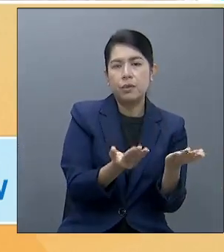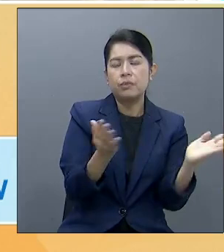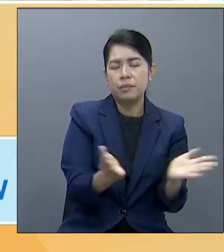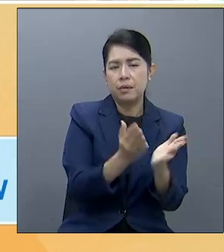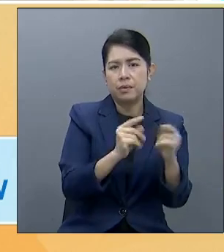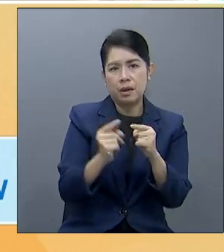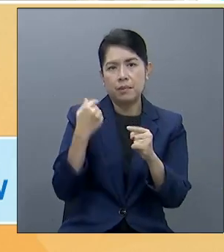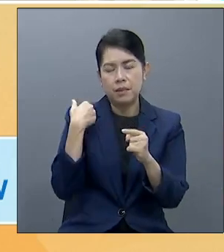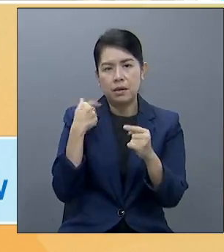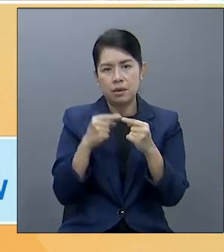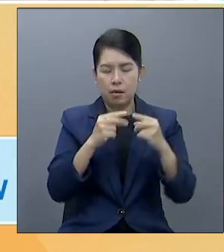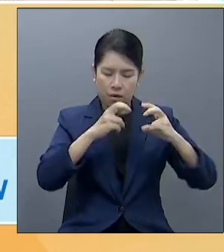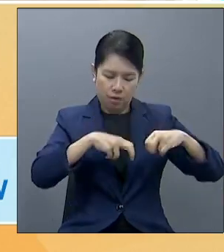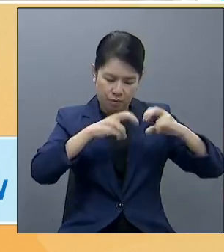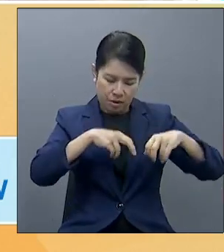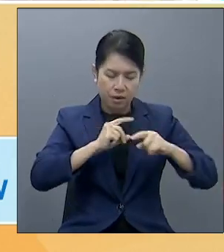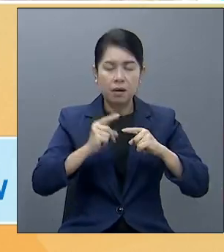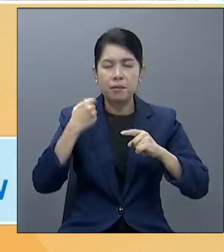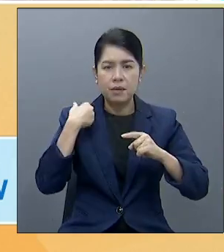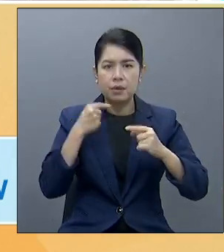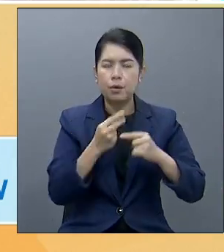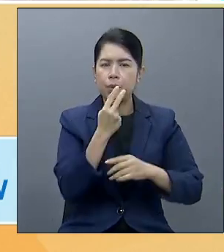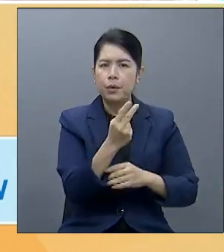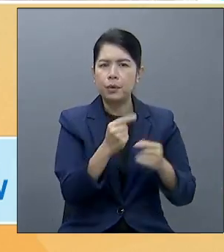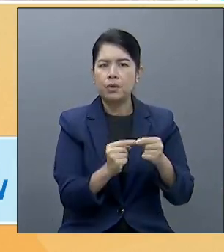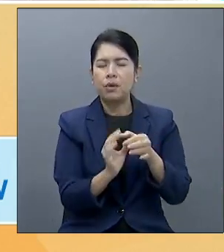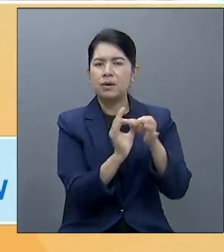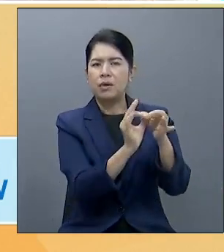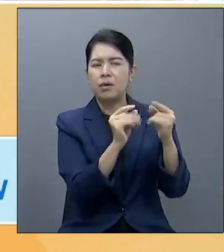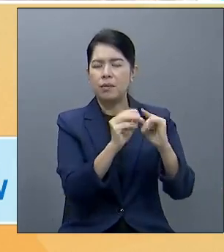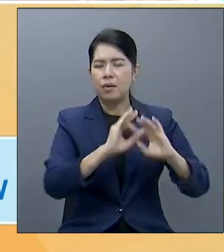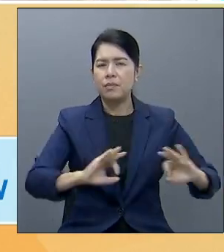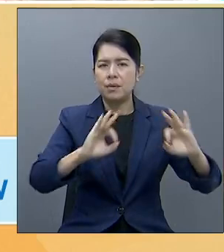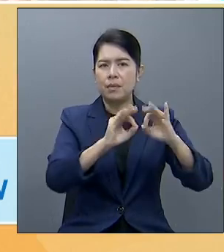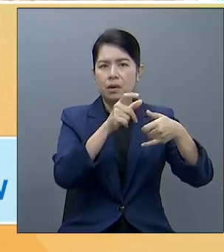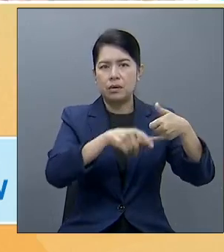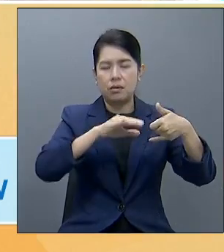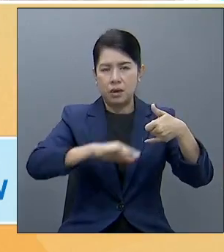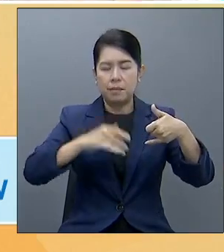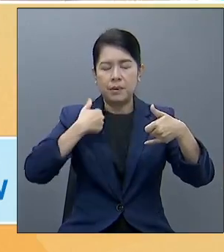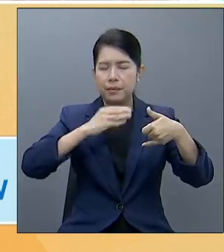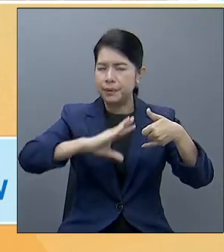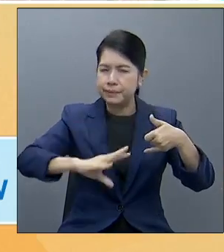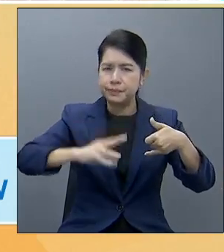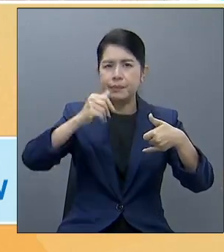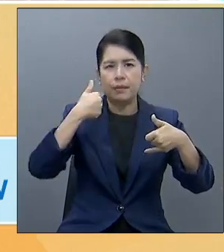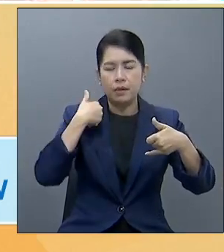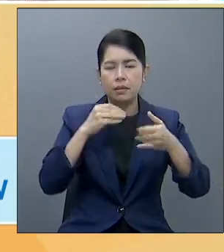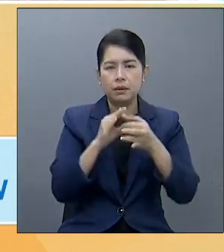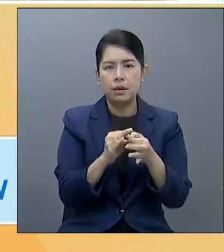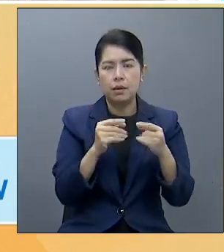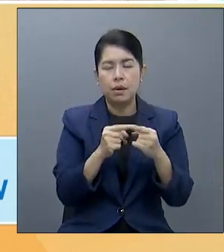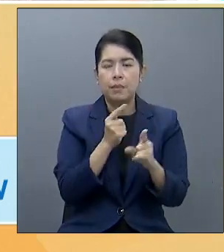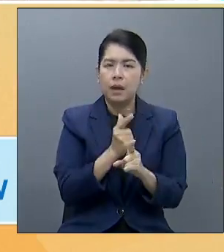และอาจจะต้องมีงานวิจัยค่ะที่ดูว่าปัจจัยอะไรที่มันสัมพันธ์กับการพัฒนาการของเด็กซึ่งมันต้องเป็นวิจัยระยะยาวและพฤติกรรมการเลี้ยงดูอะไรแบบนี้ค่ะ